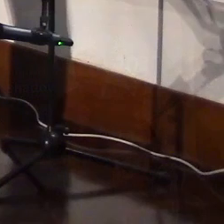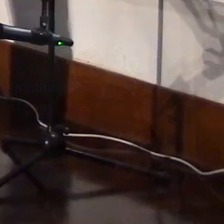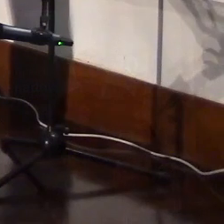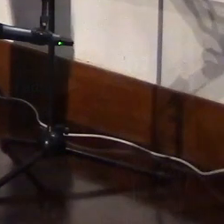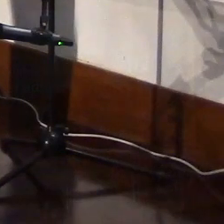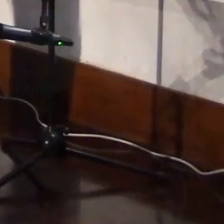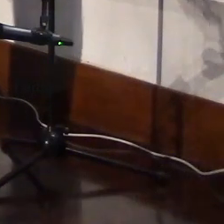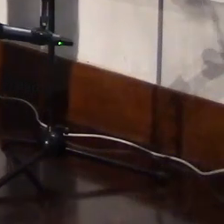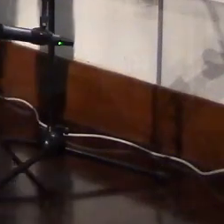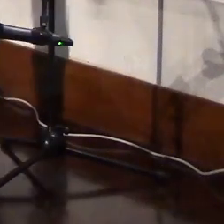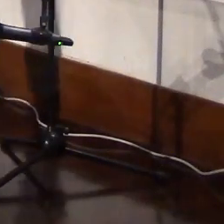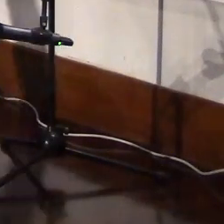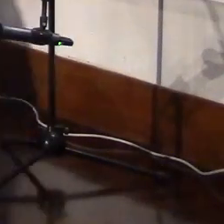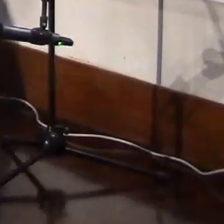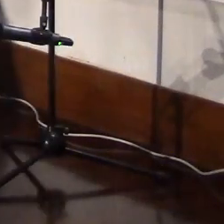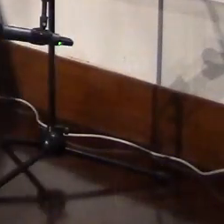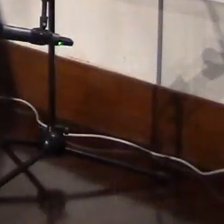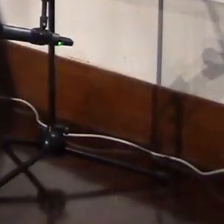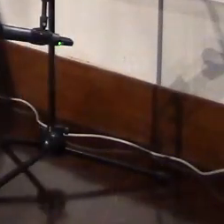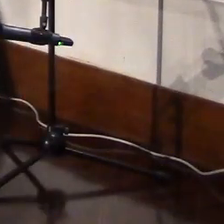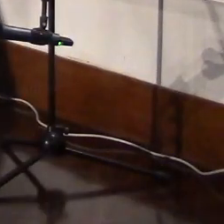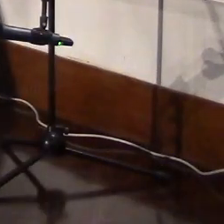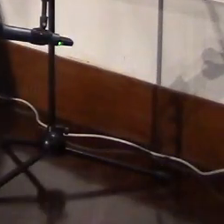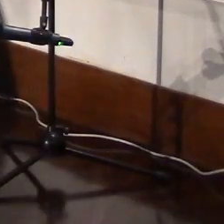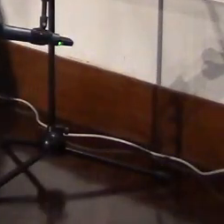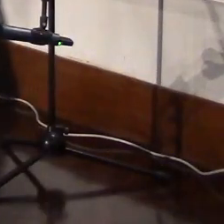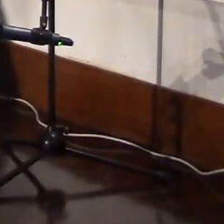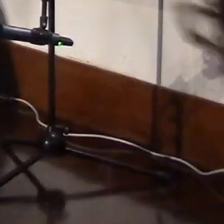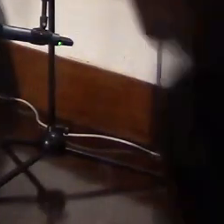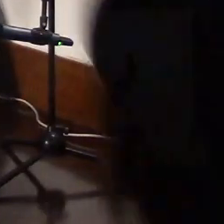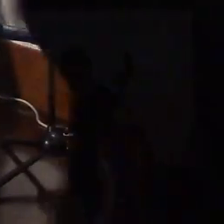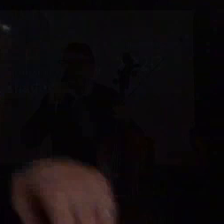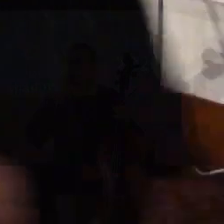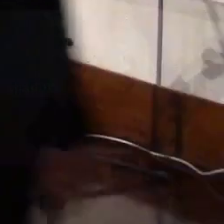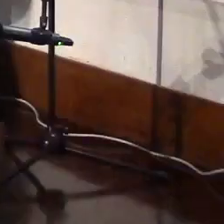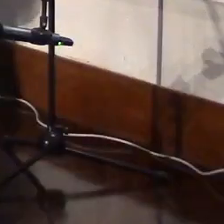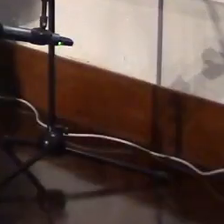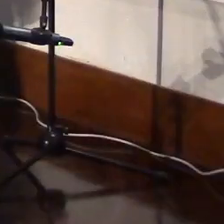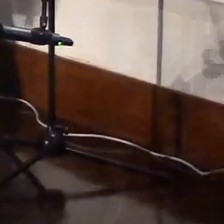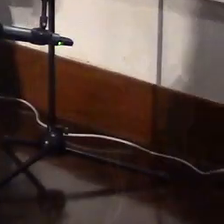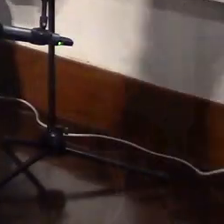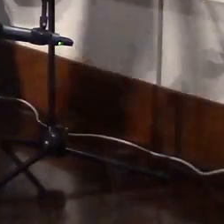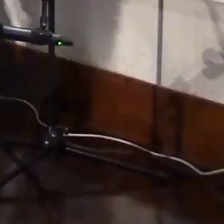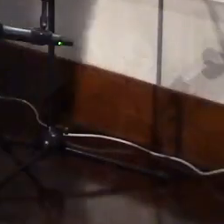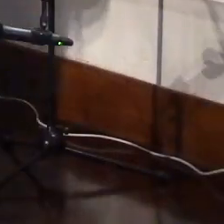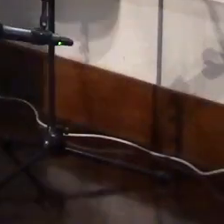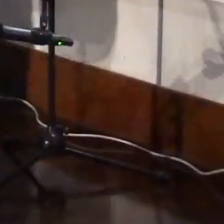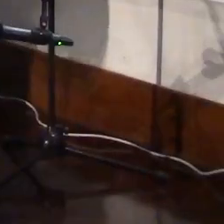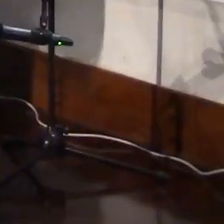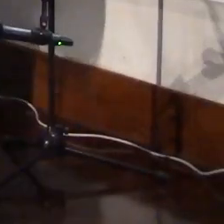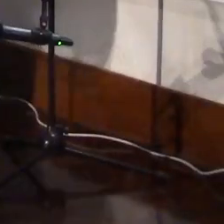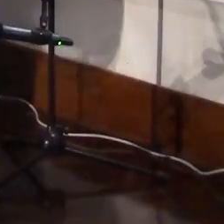sì allora valore sciarrino un compositore importantissimo